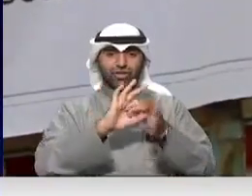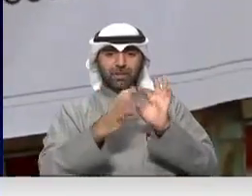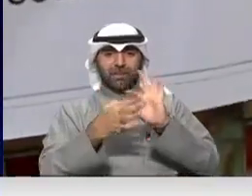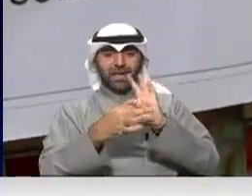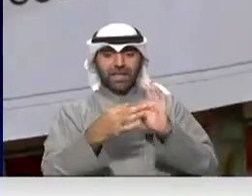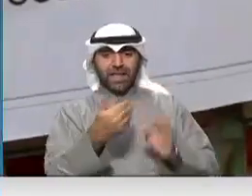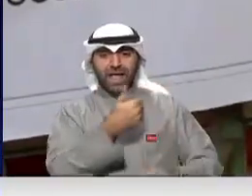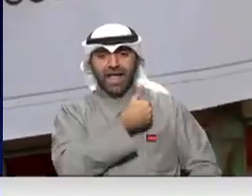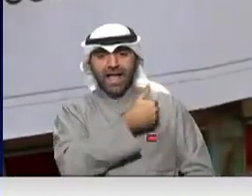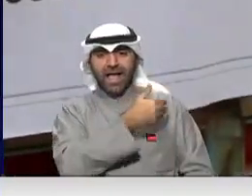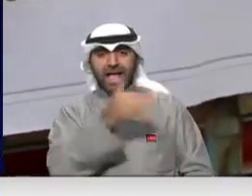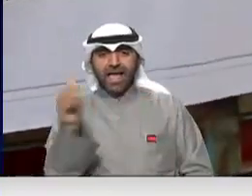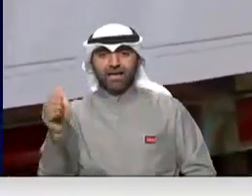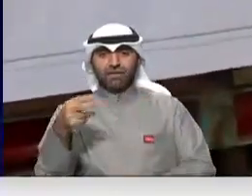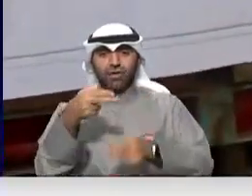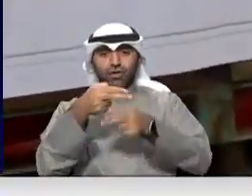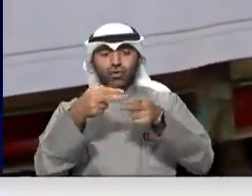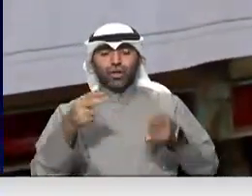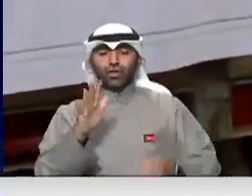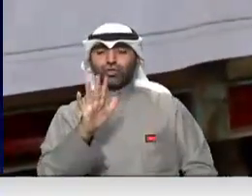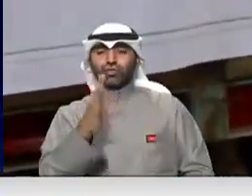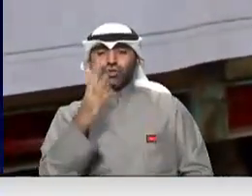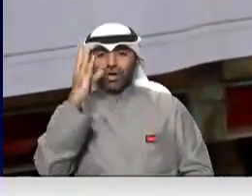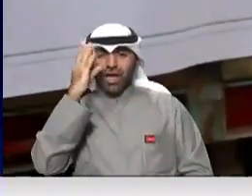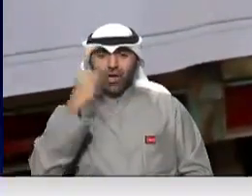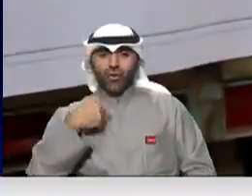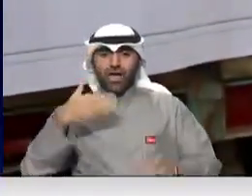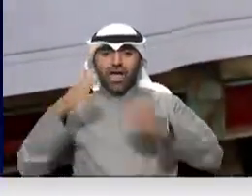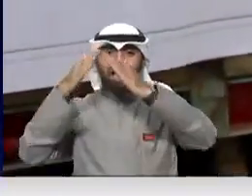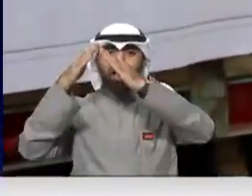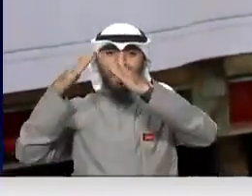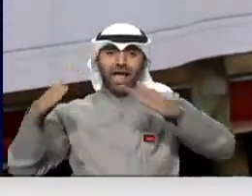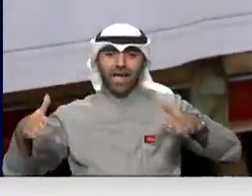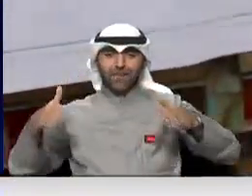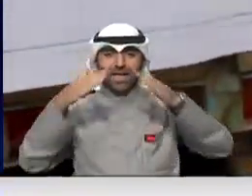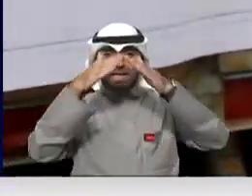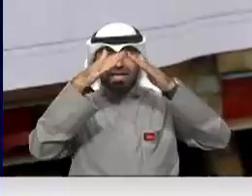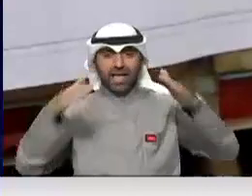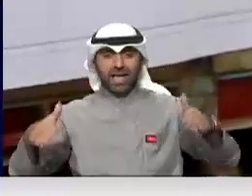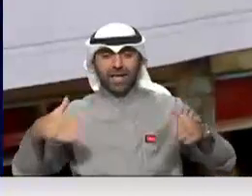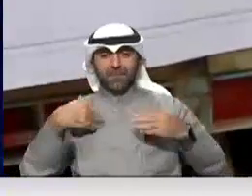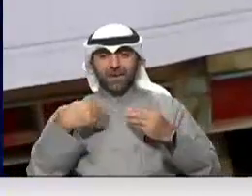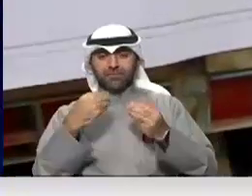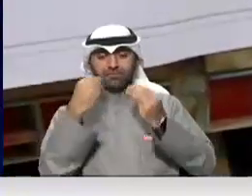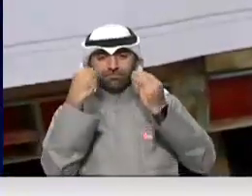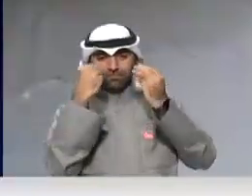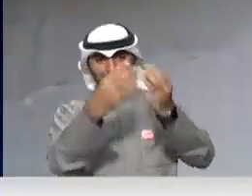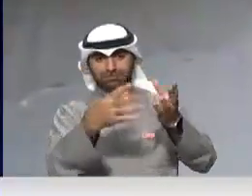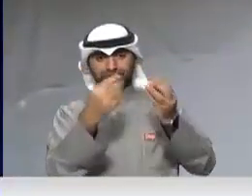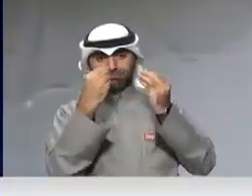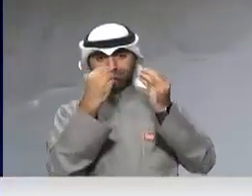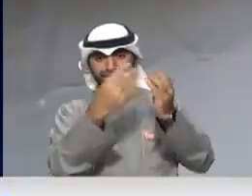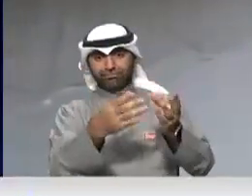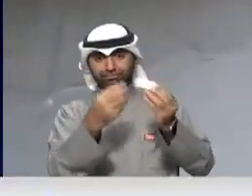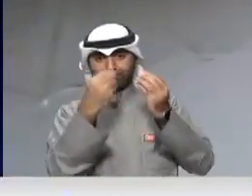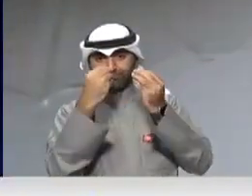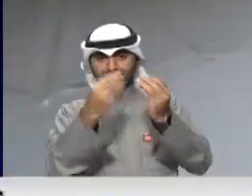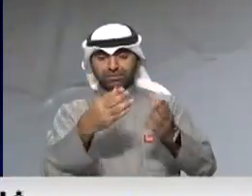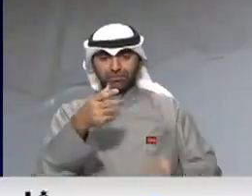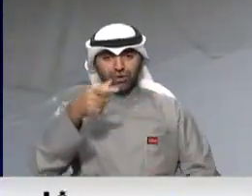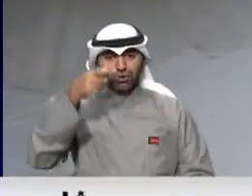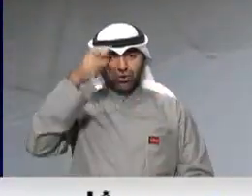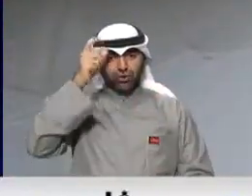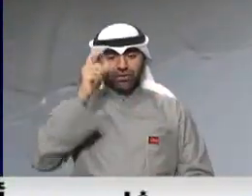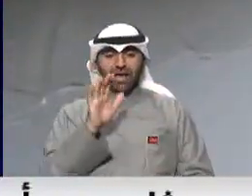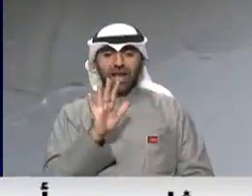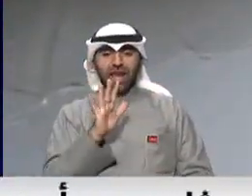قمنا فيها مع المنظمات الدوليه في كهرمان مرعش هي اللي تساعدنا في احنا تحديد الحاجات